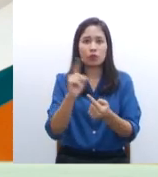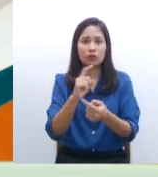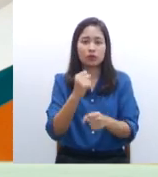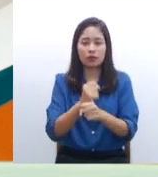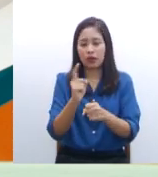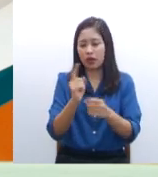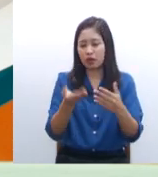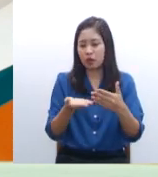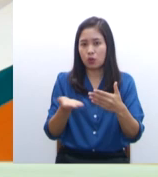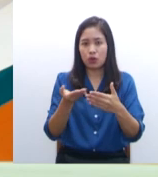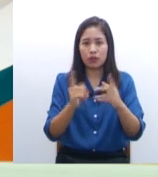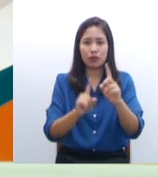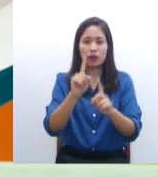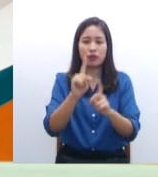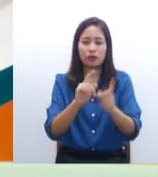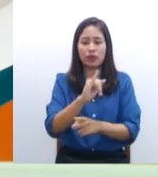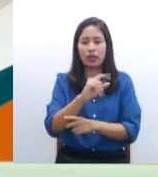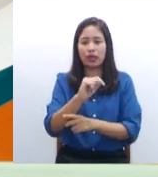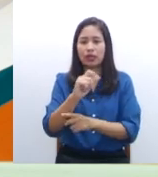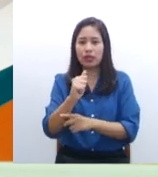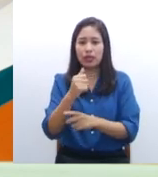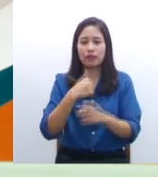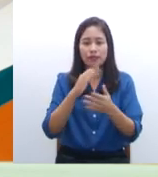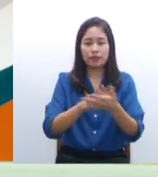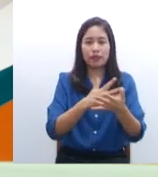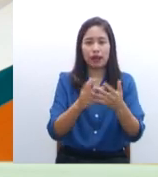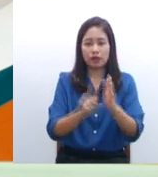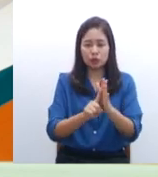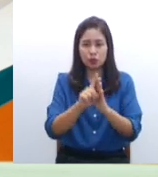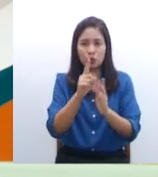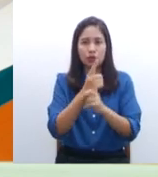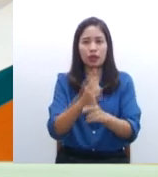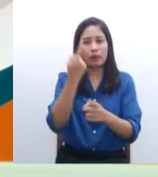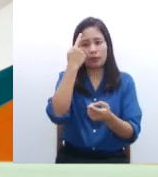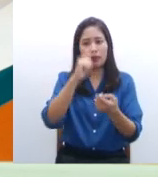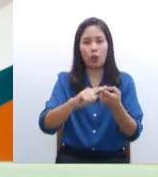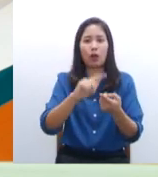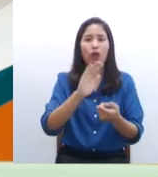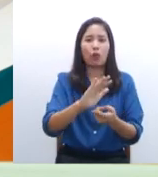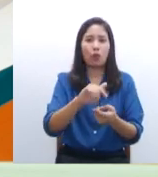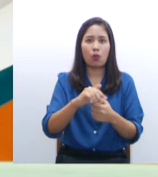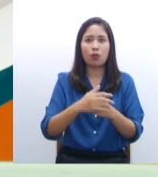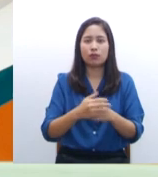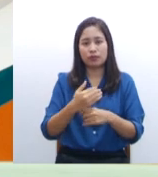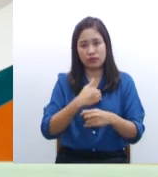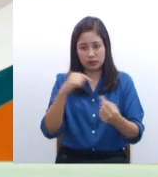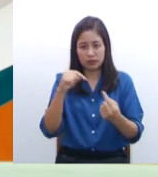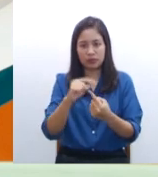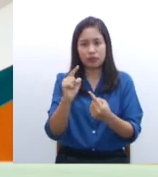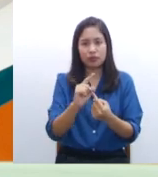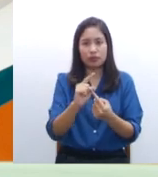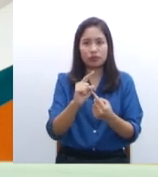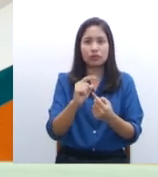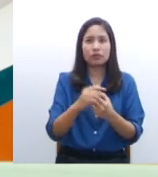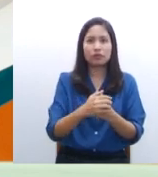นะครับการประเมินITA นะครับให้มีคะแนนสูงขึ้นตามเป้าหมายที่ปปช.กำหนดไว้คือ85คะแนนนะครับซึ่งในส่วนของการดำเนินการในปีนี้นะครับ